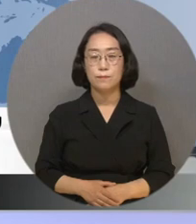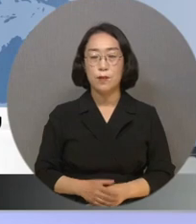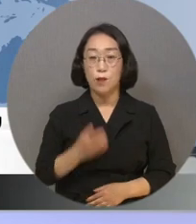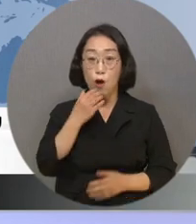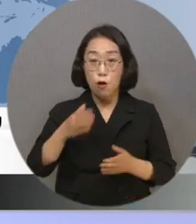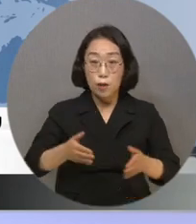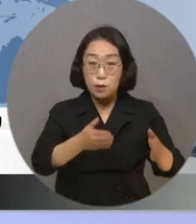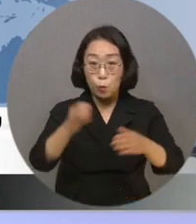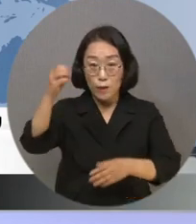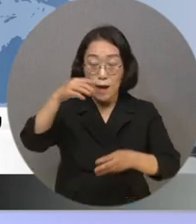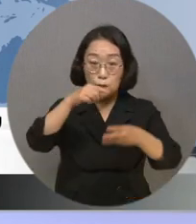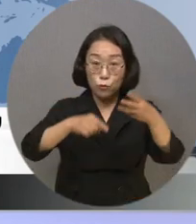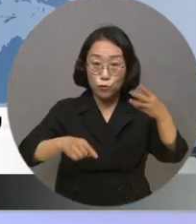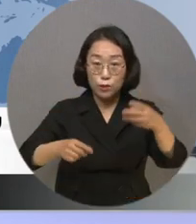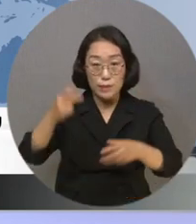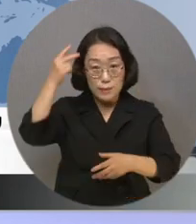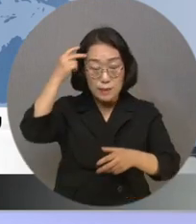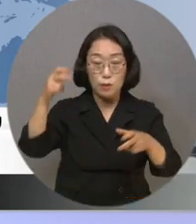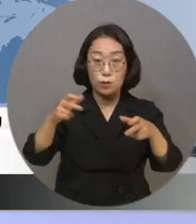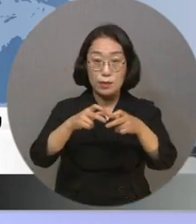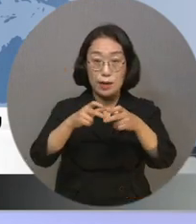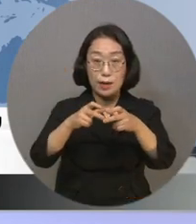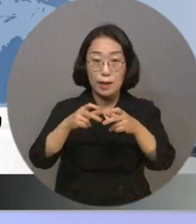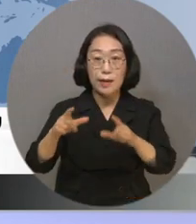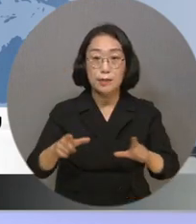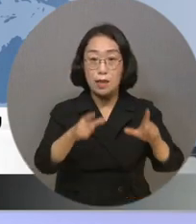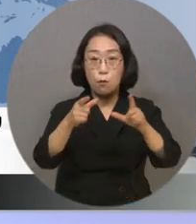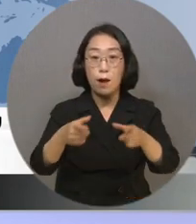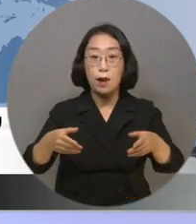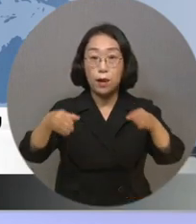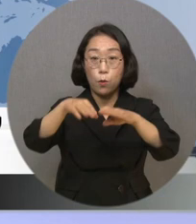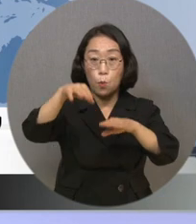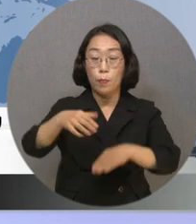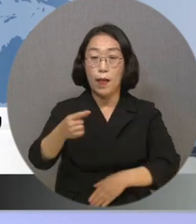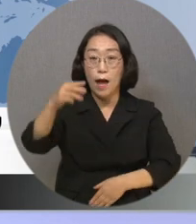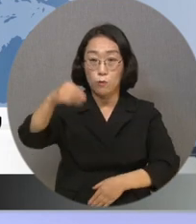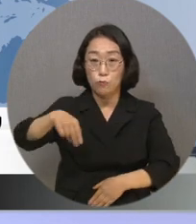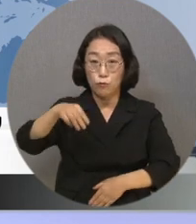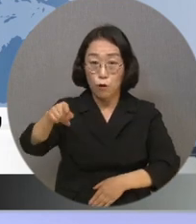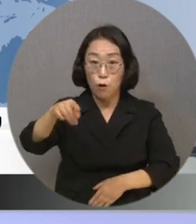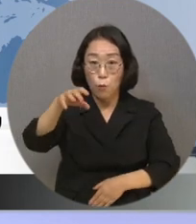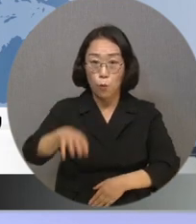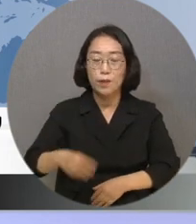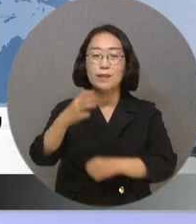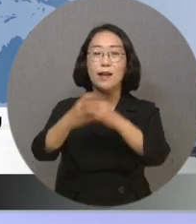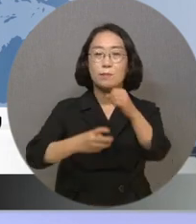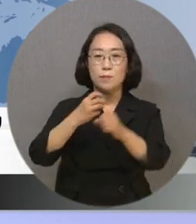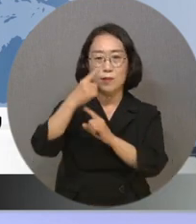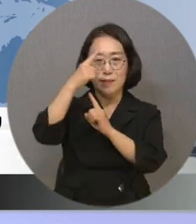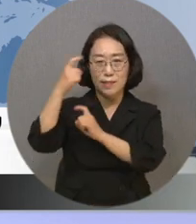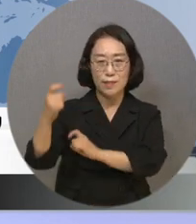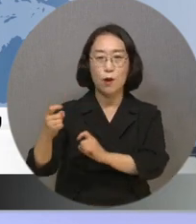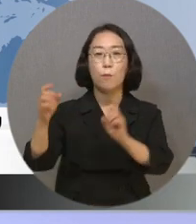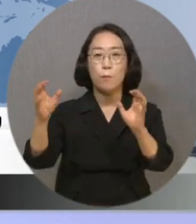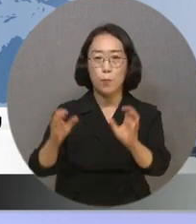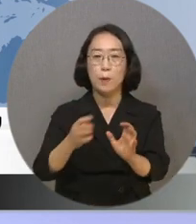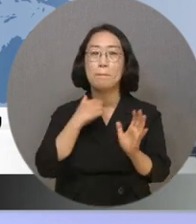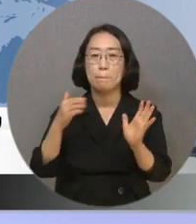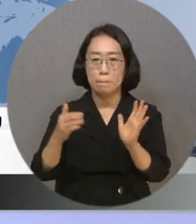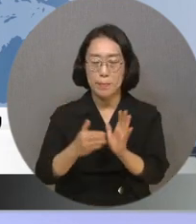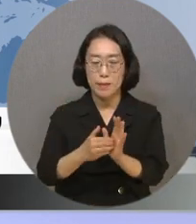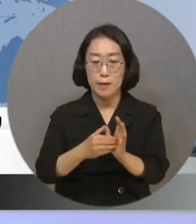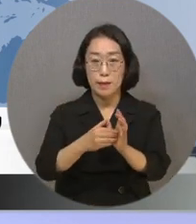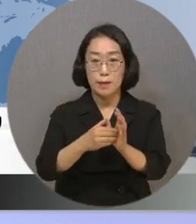경기도 양주시 지적장애인 거주시설인 나루터 공동체가 30주년 기념식을 가졌습니다. 지역 주민들을